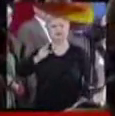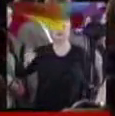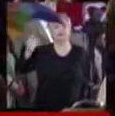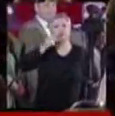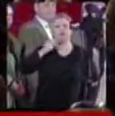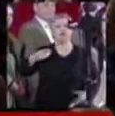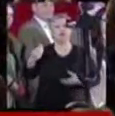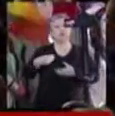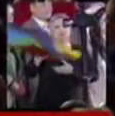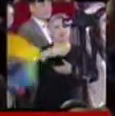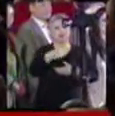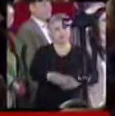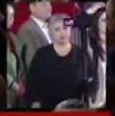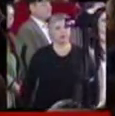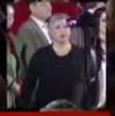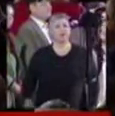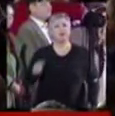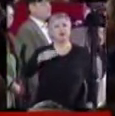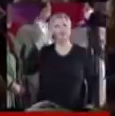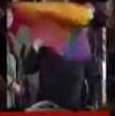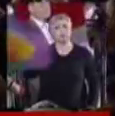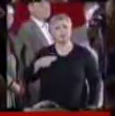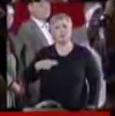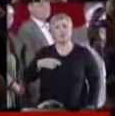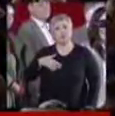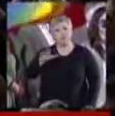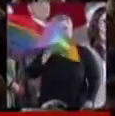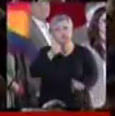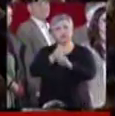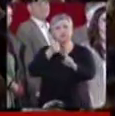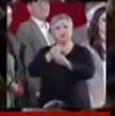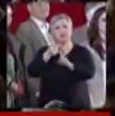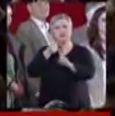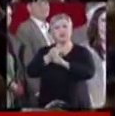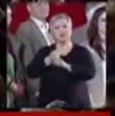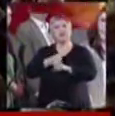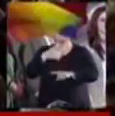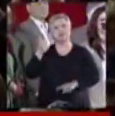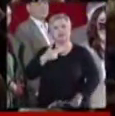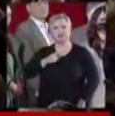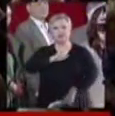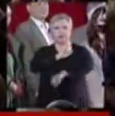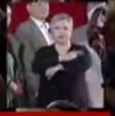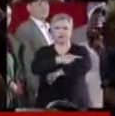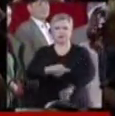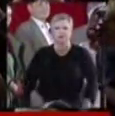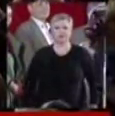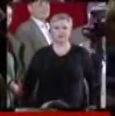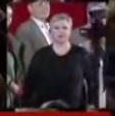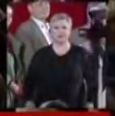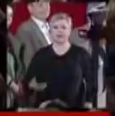χώρο ένα ψηφοδέλτιο μάχης ένα ψηφοδέλτιο αγώνα εγώ θέλω να